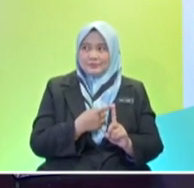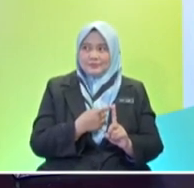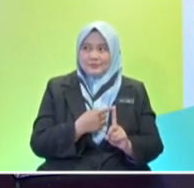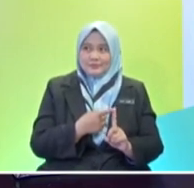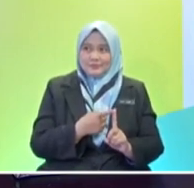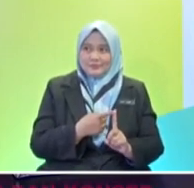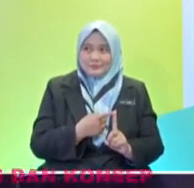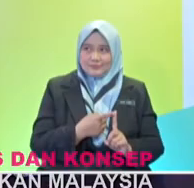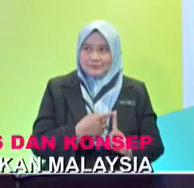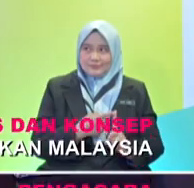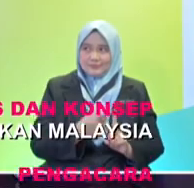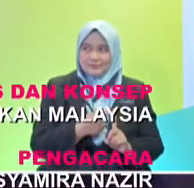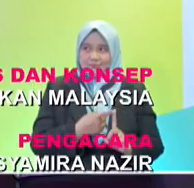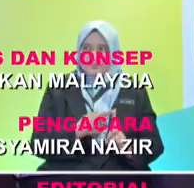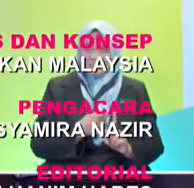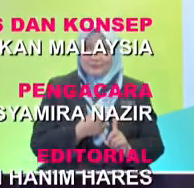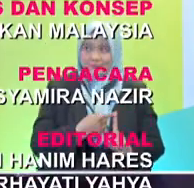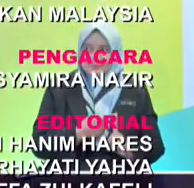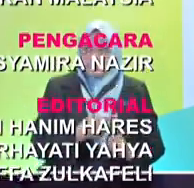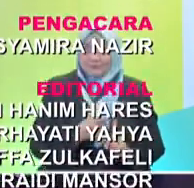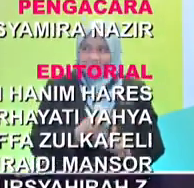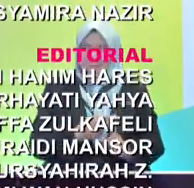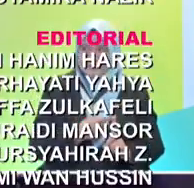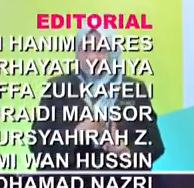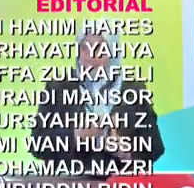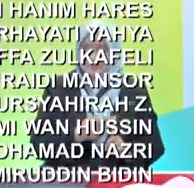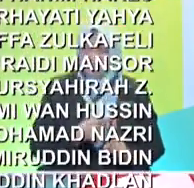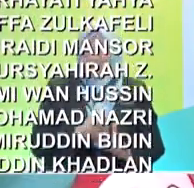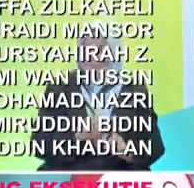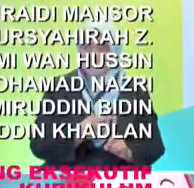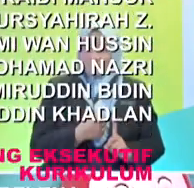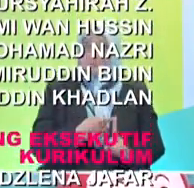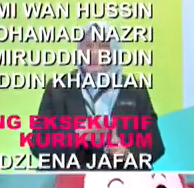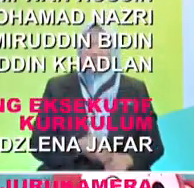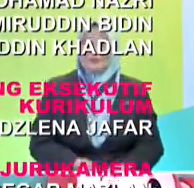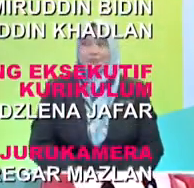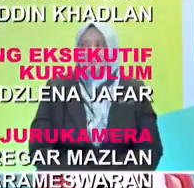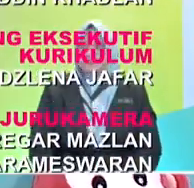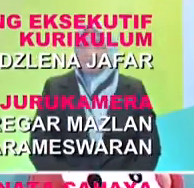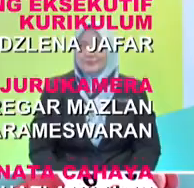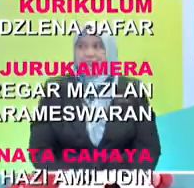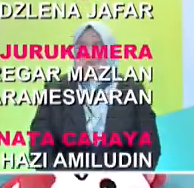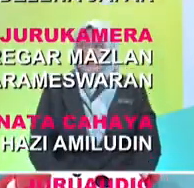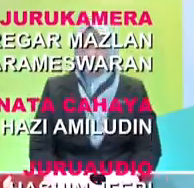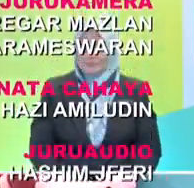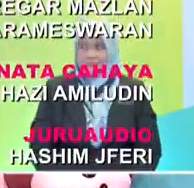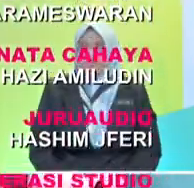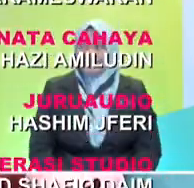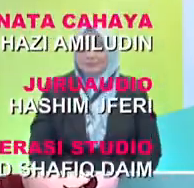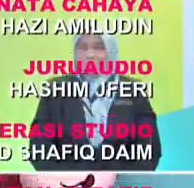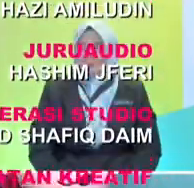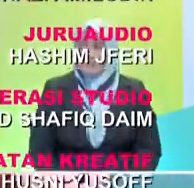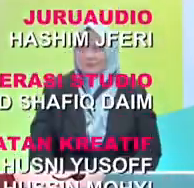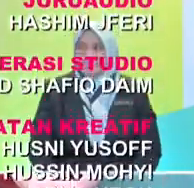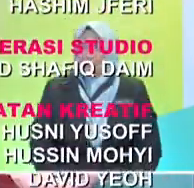nampak kan? Mira tak nampak. Mira tak nampak haiwan apa tu? Okey. Okey, jadi sekarang saya akan buat gaya. Baiklah. Okey, Mira teka apa? Boleh cikgu. Dia